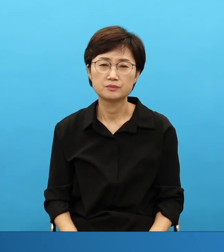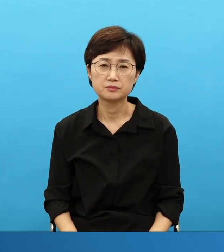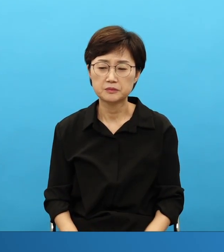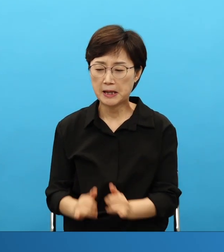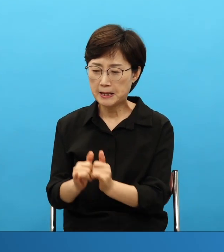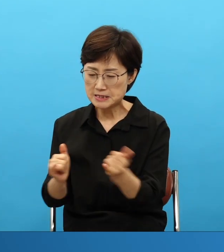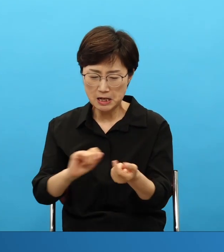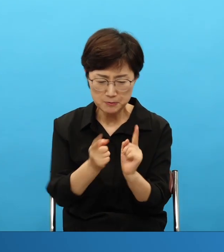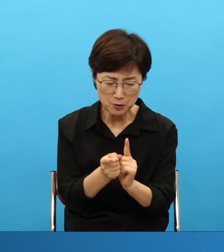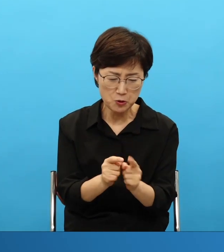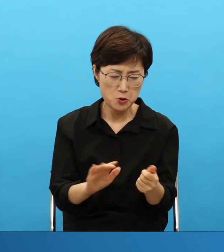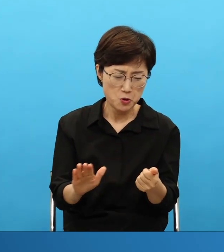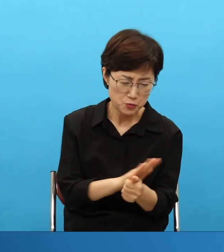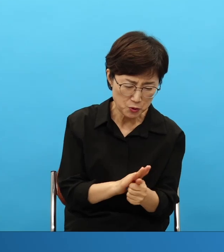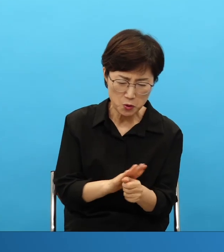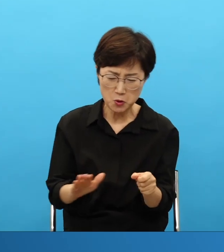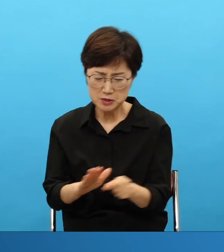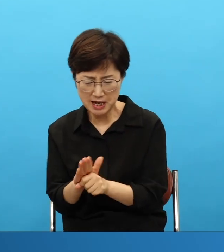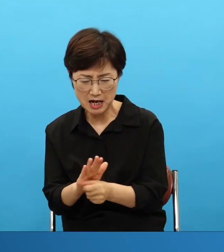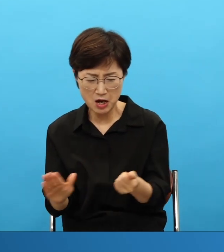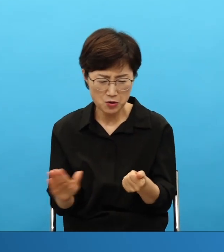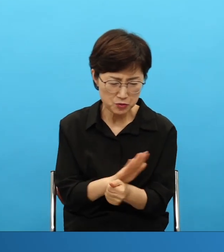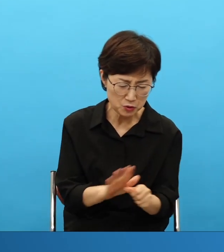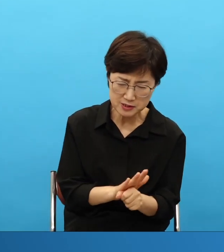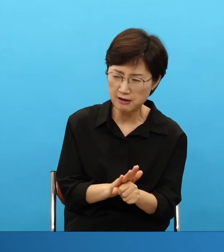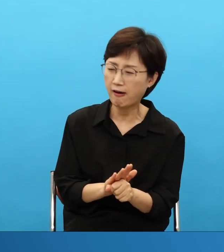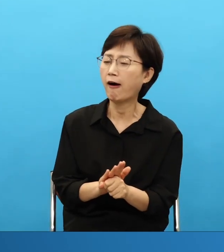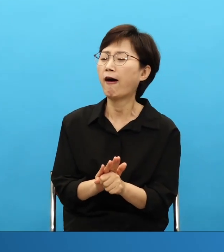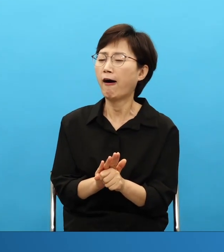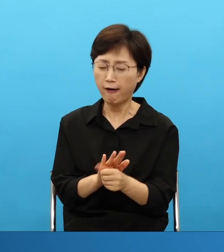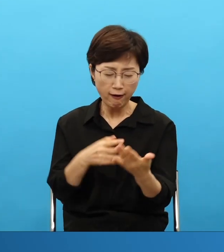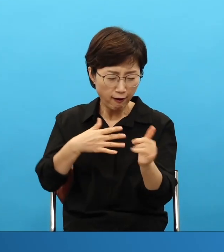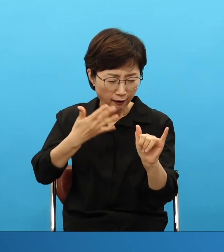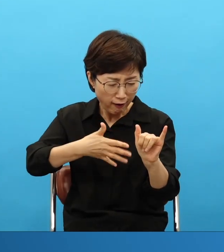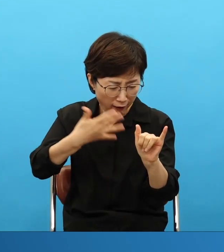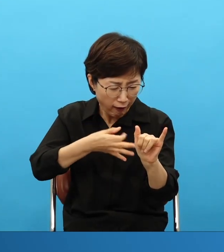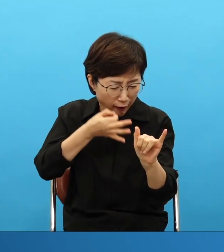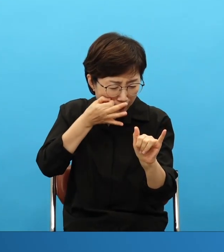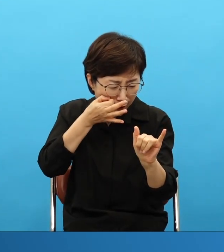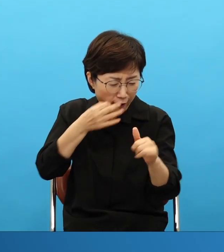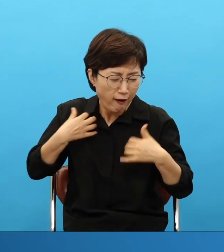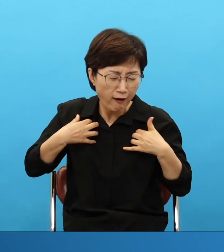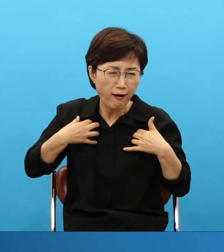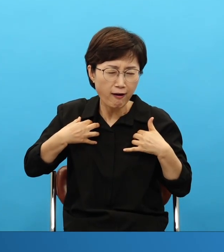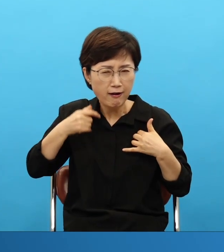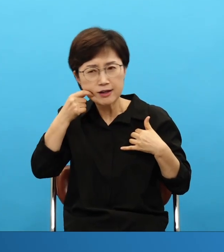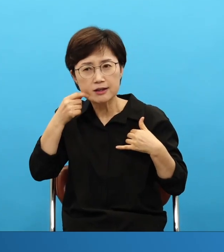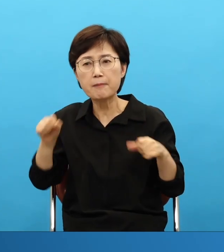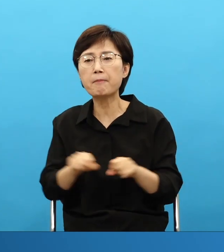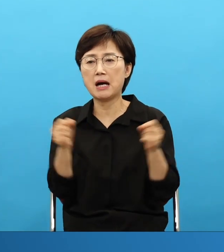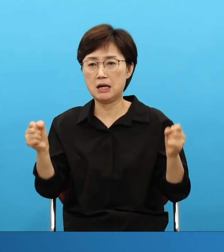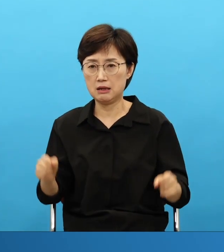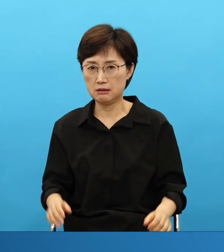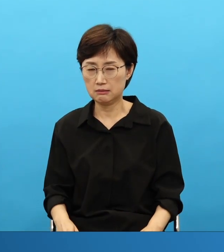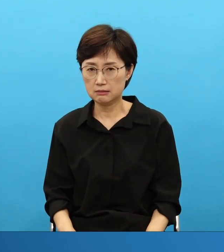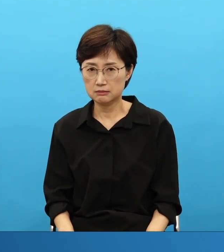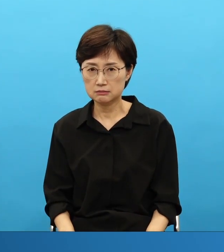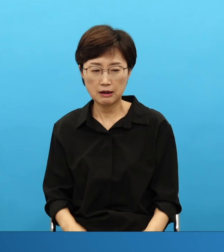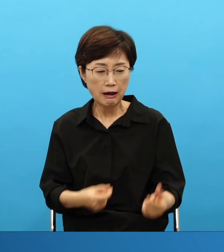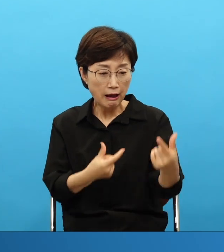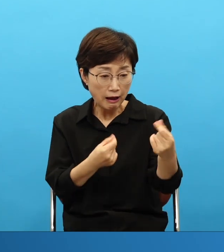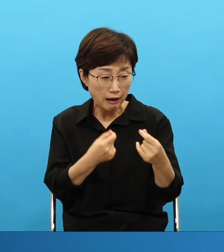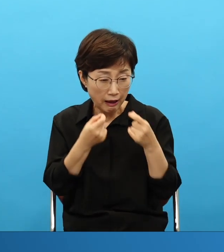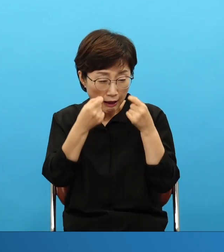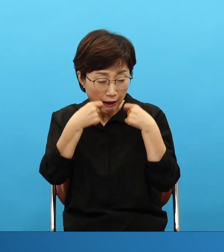해치기에 인기 좋습니다 왜냐 우선에 편하니까 같이 눈물도 흘리고